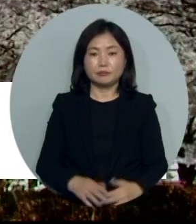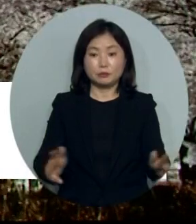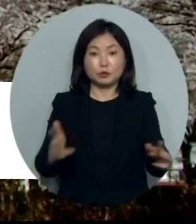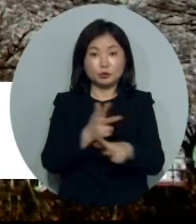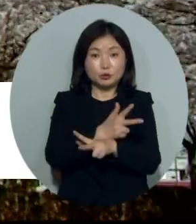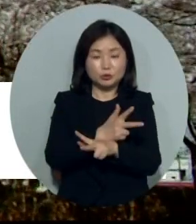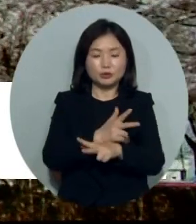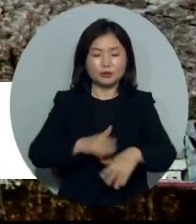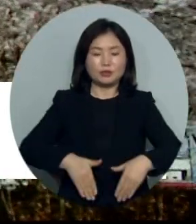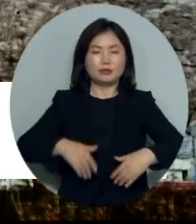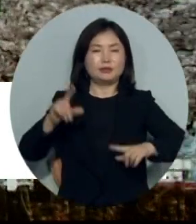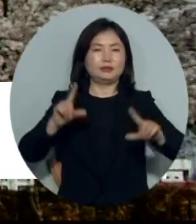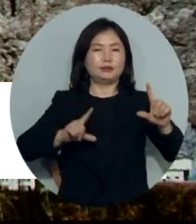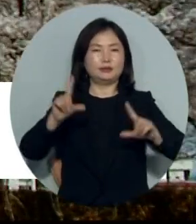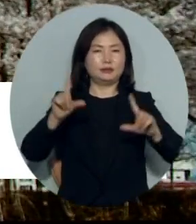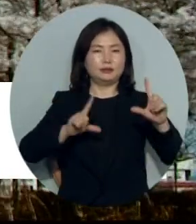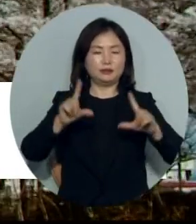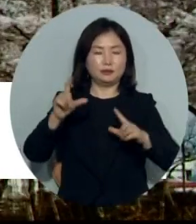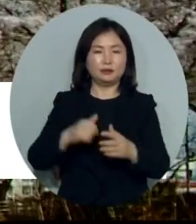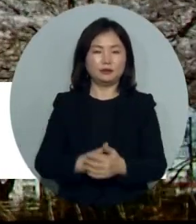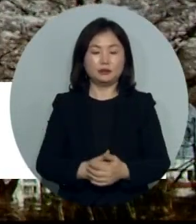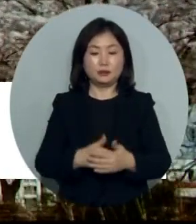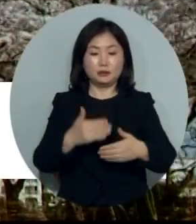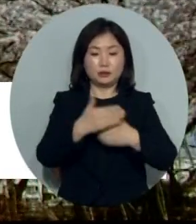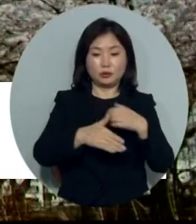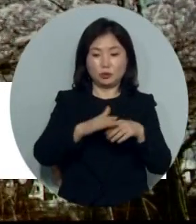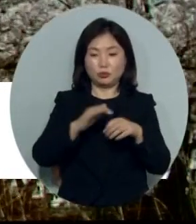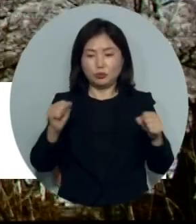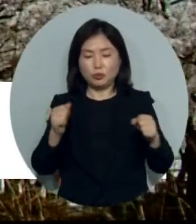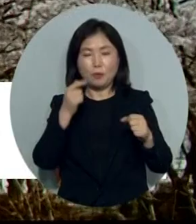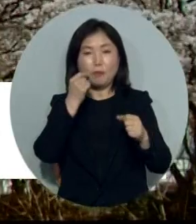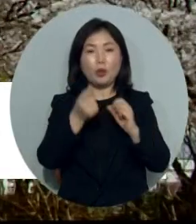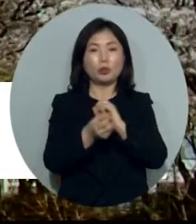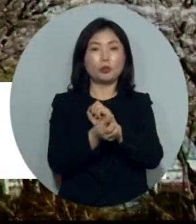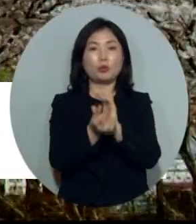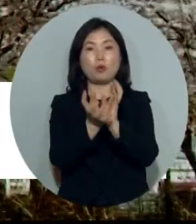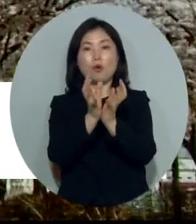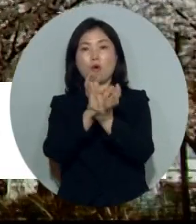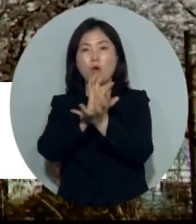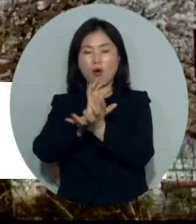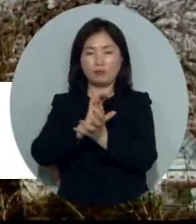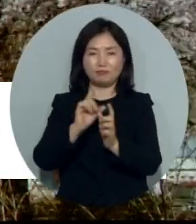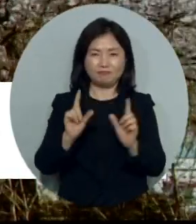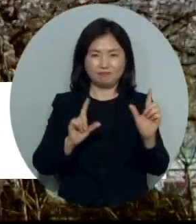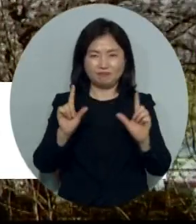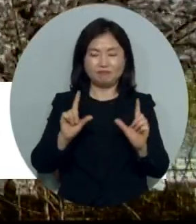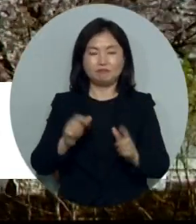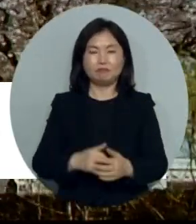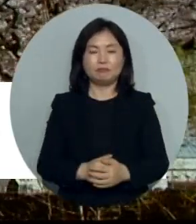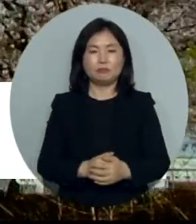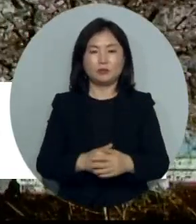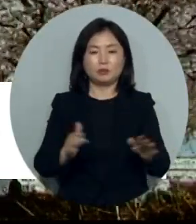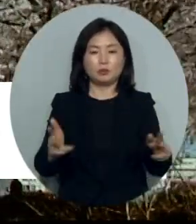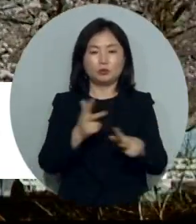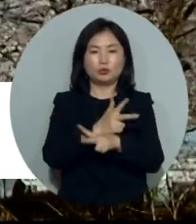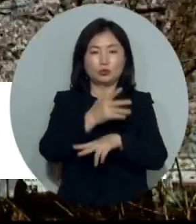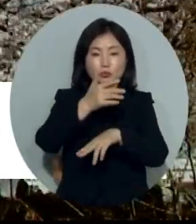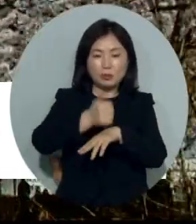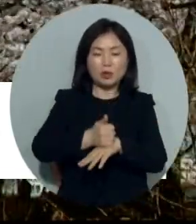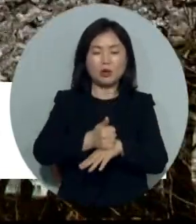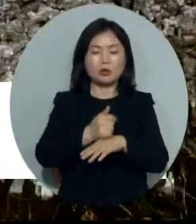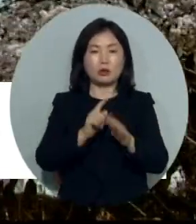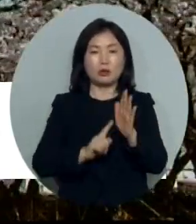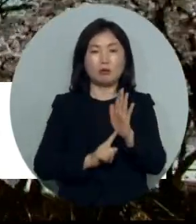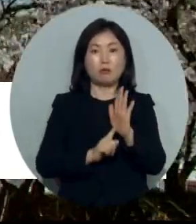이번 주 내내 따뜻한 날씨가 이어지면서 대구와 경북의 벚꽃이 모두 활짝 폈습니다. 이번 주말에는 기온이